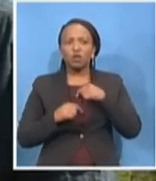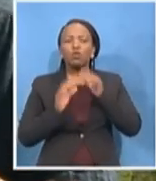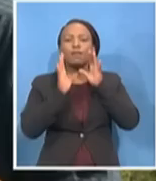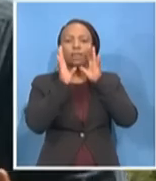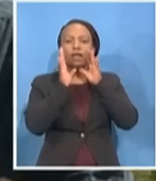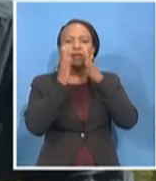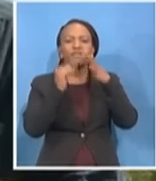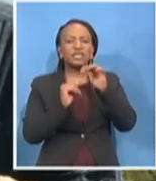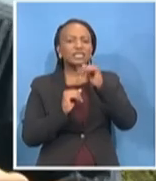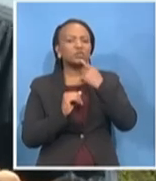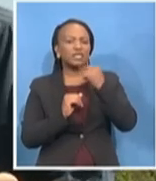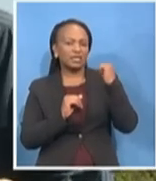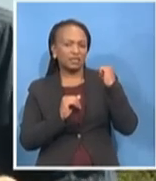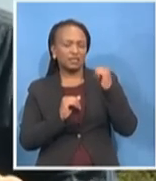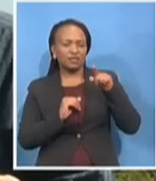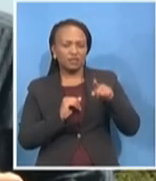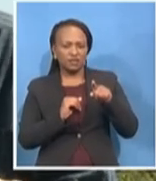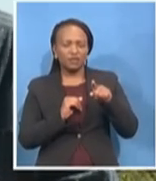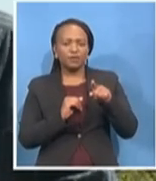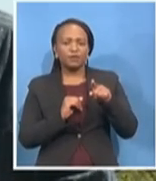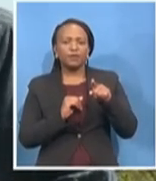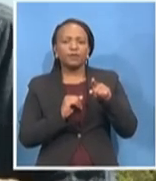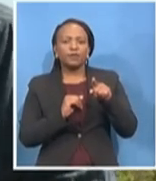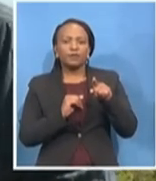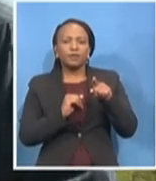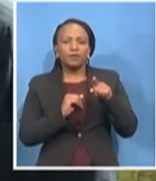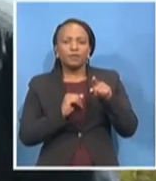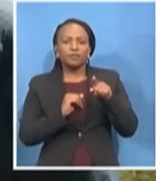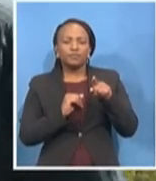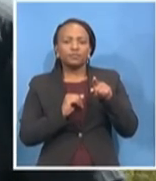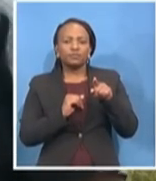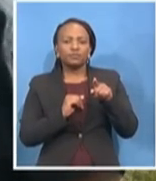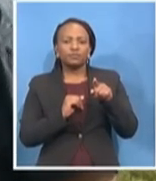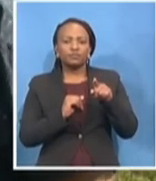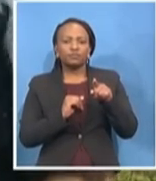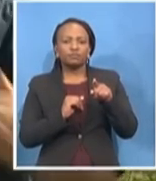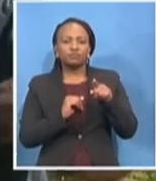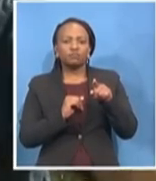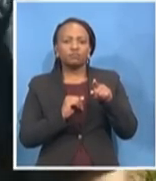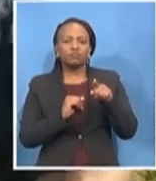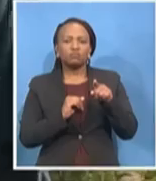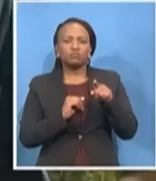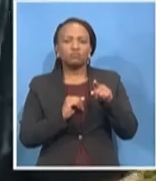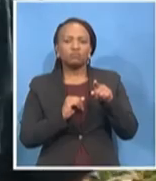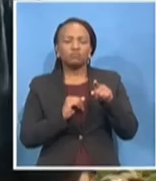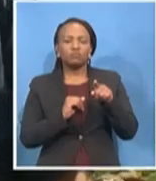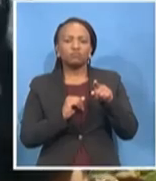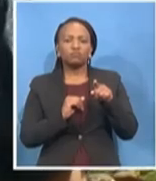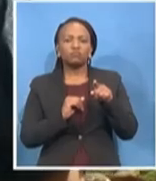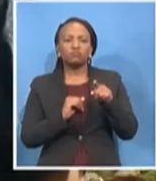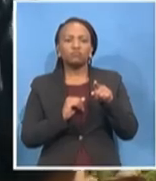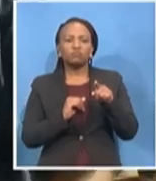het, as daar 'n oorlog uitbreek, toe sê hy, so be it. Ons sê, ons wil nie 'n oorlog hê nie, maar wat moet ons doen, die hele tyd